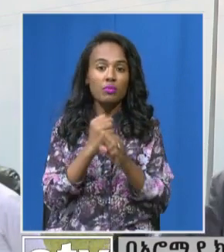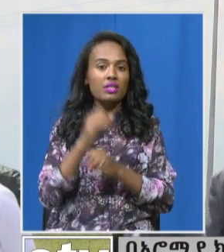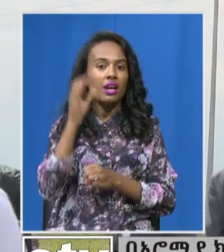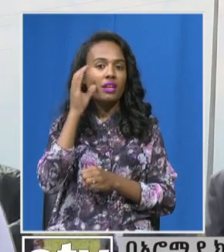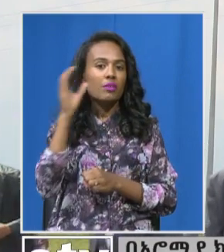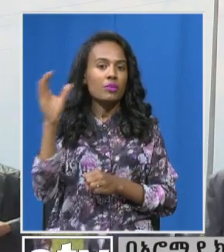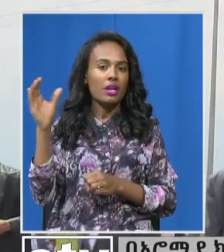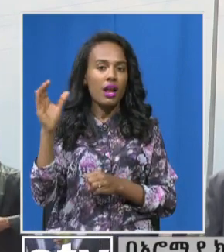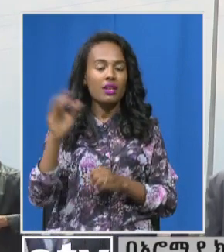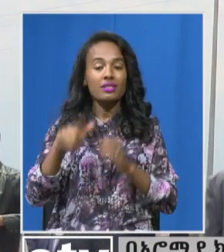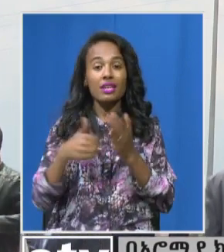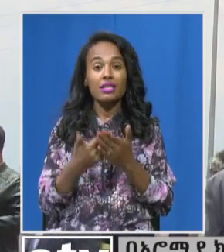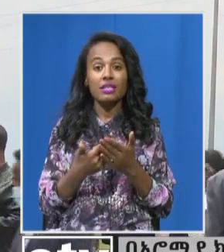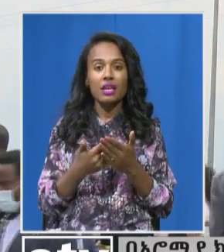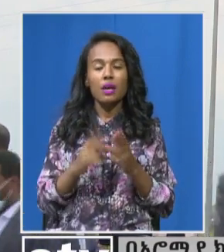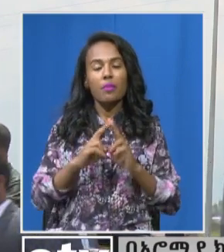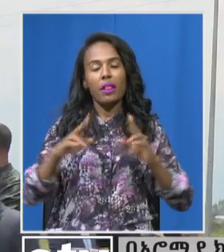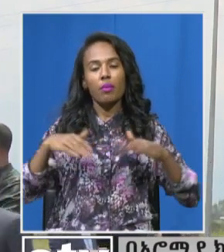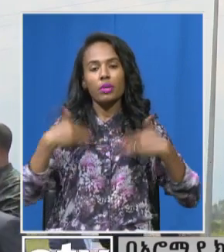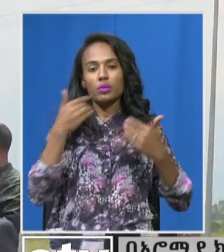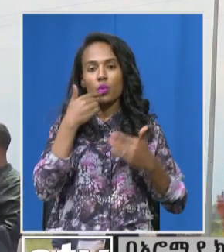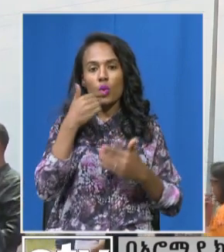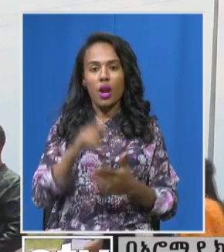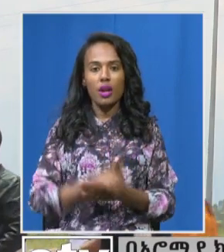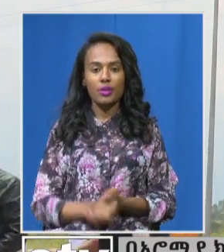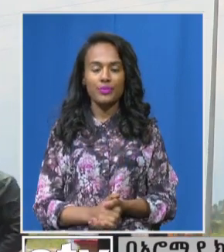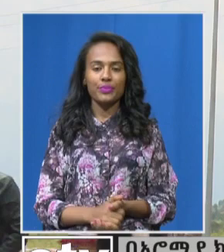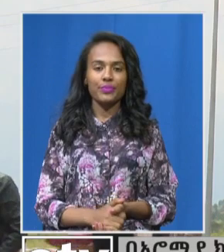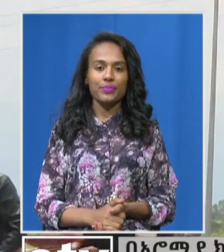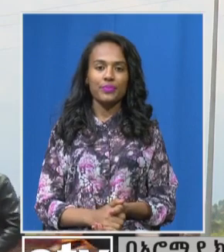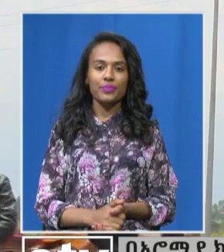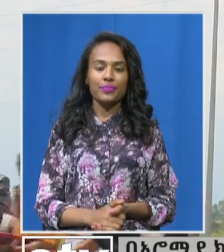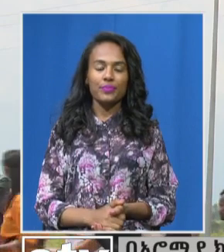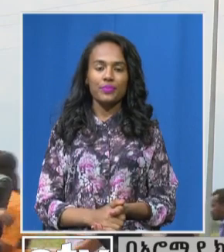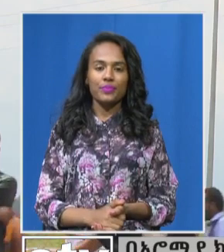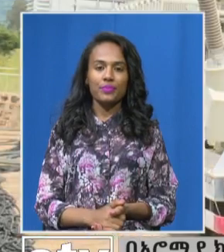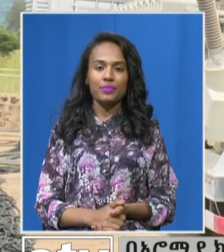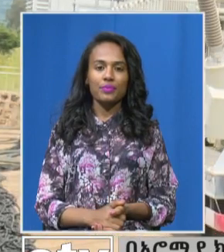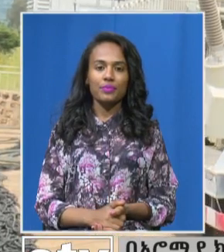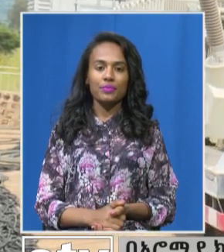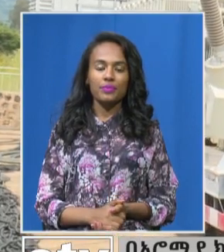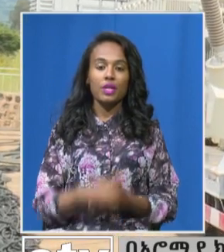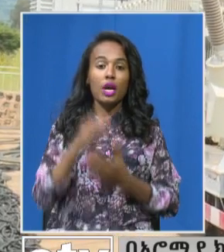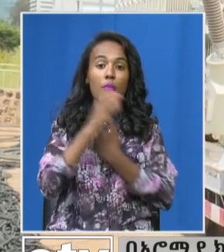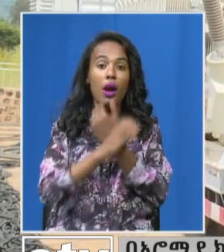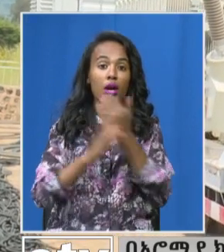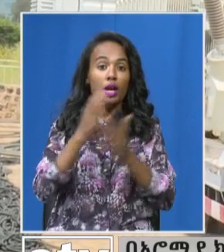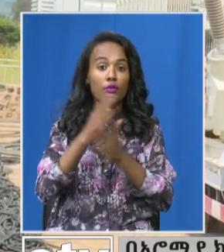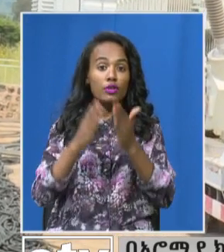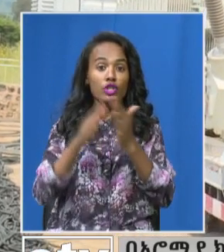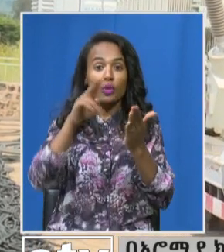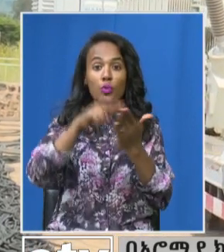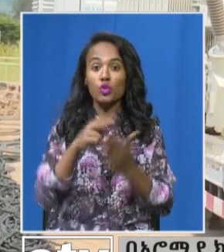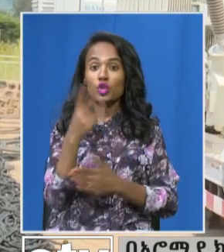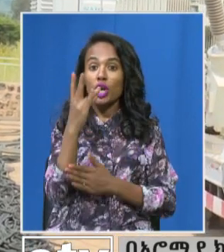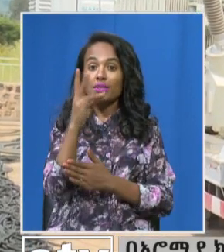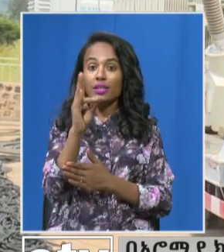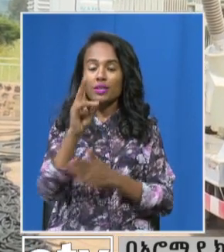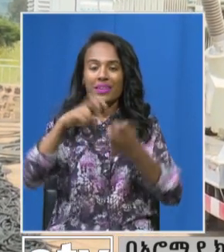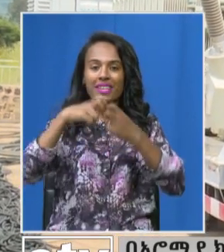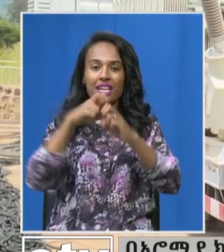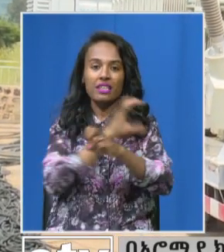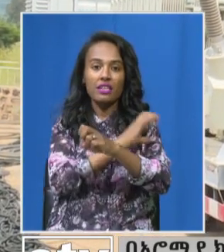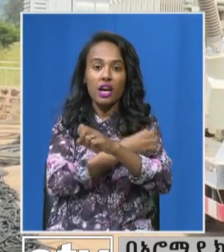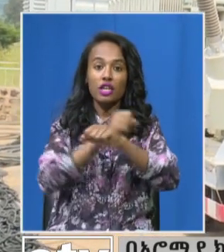ሰምተናል። ስለዚህ በጣም ደስ ብሎናል። ከጀሩፍ በአግራ አቀፍ ደረጃ በ2017 የኤሌክትሪክ